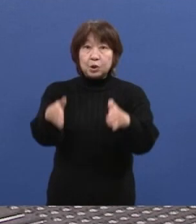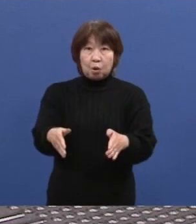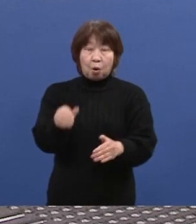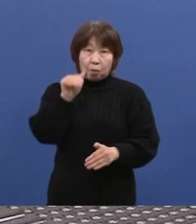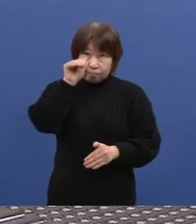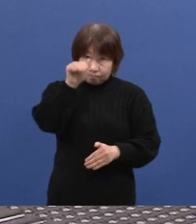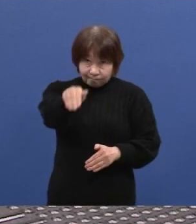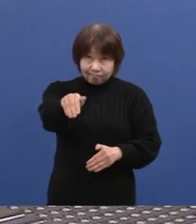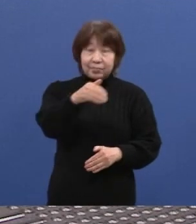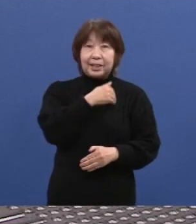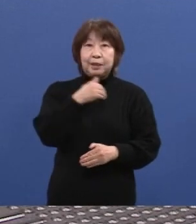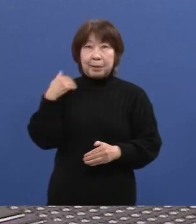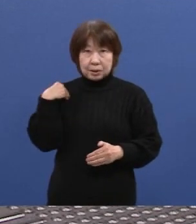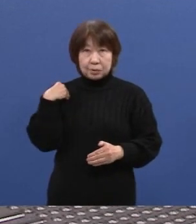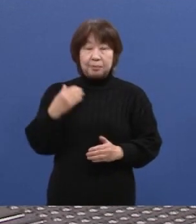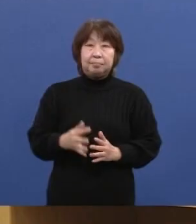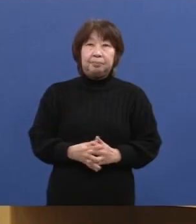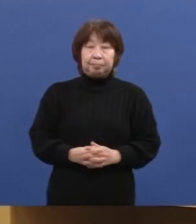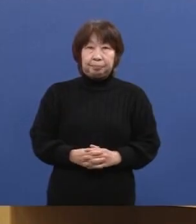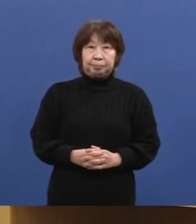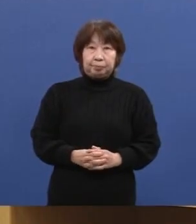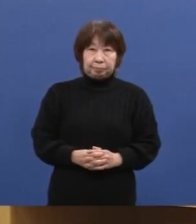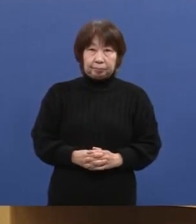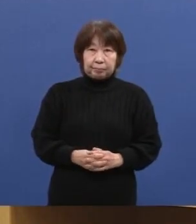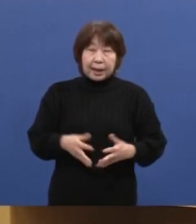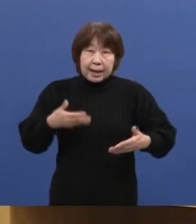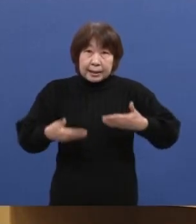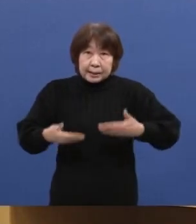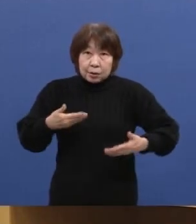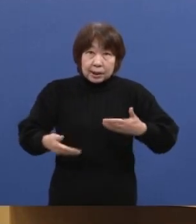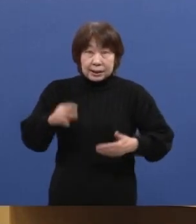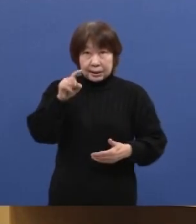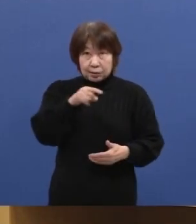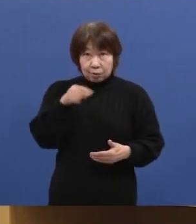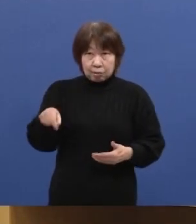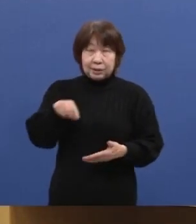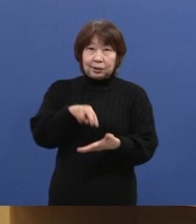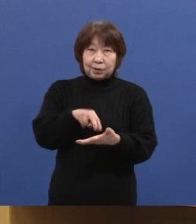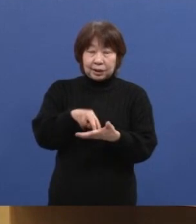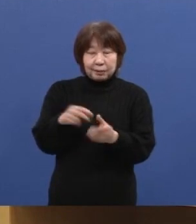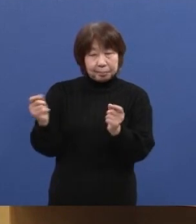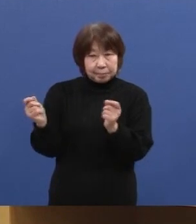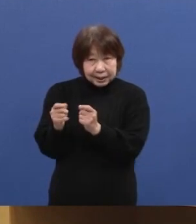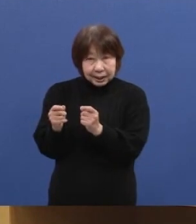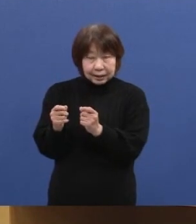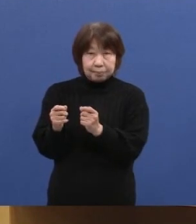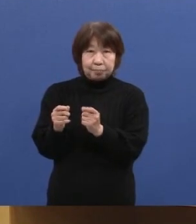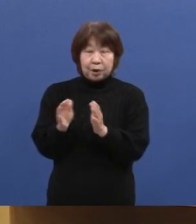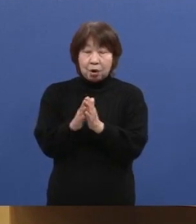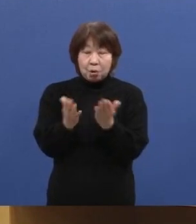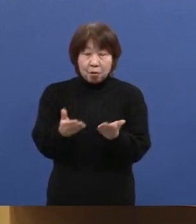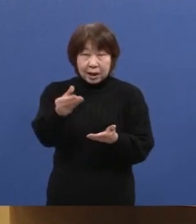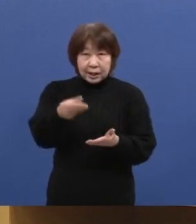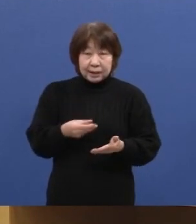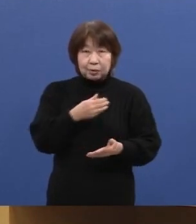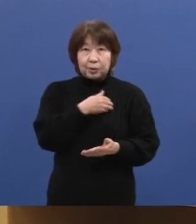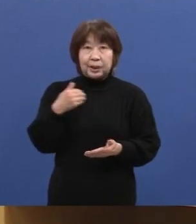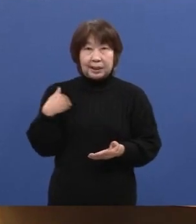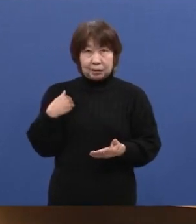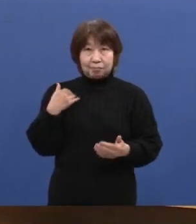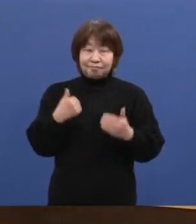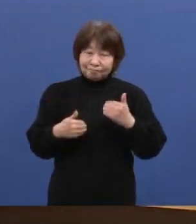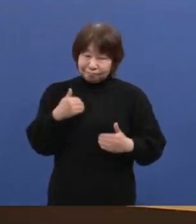ストで返却が可能です。 忙しい人にとっては身近な場所で本を借りることができるって嬉しいですよ